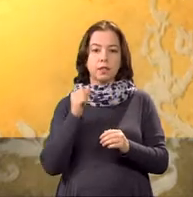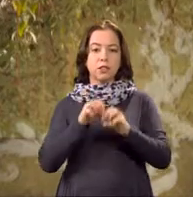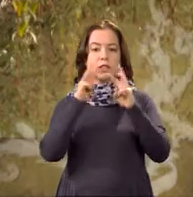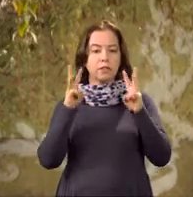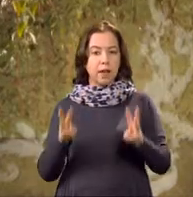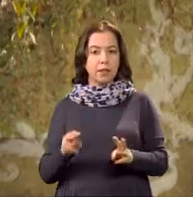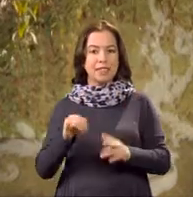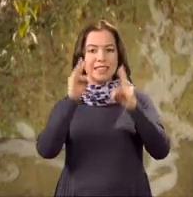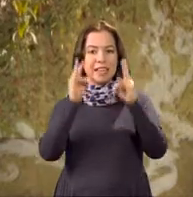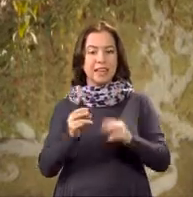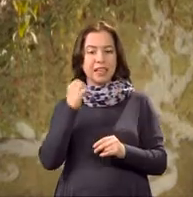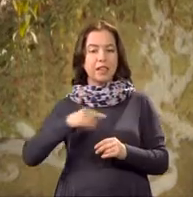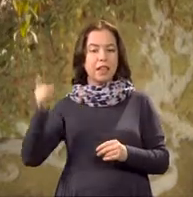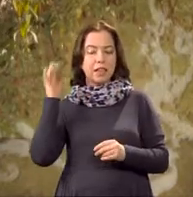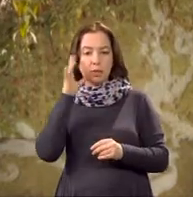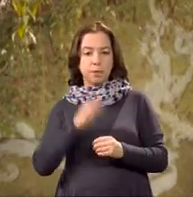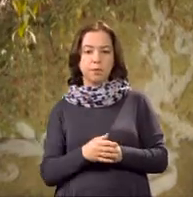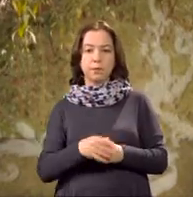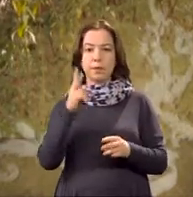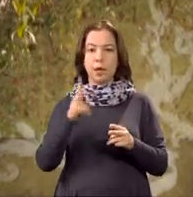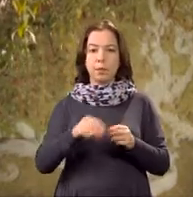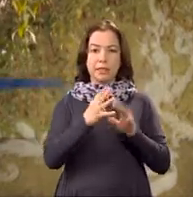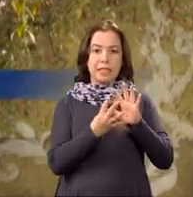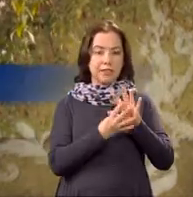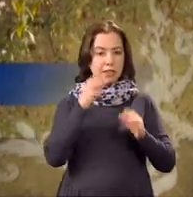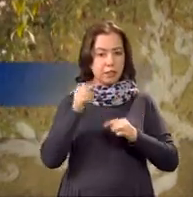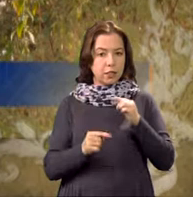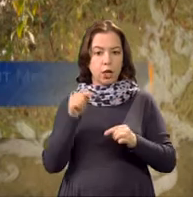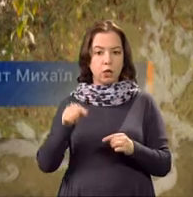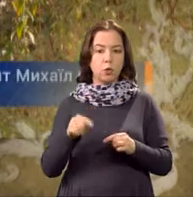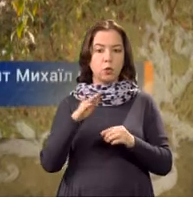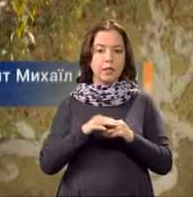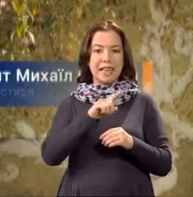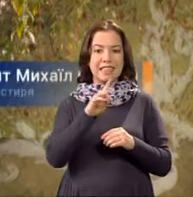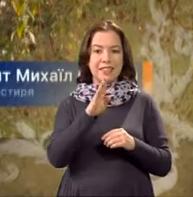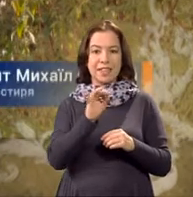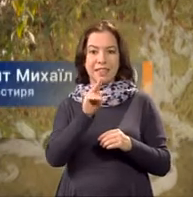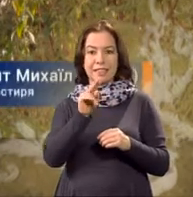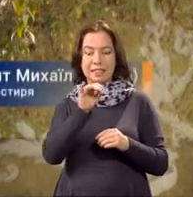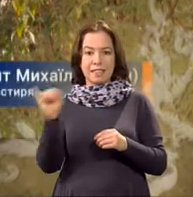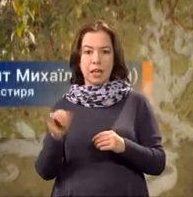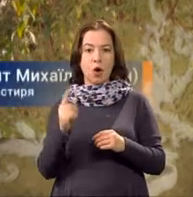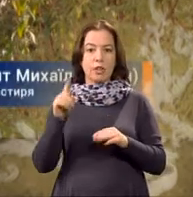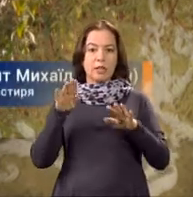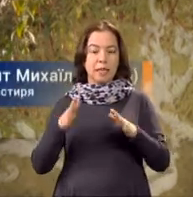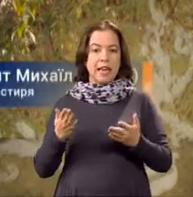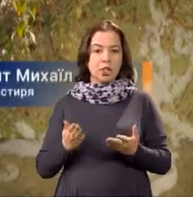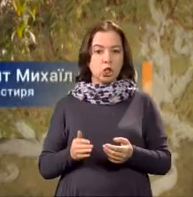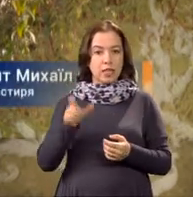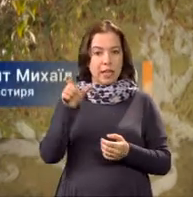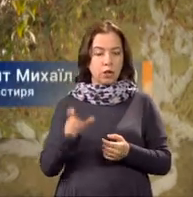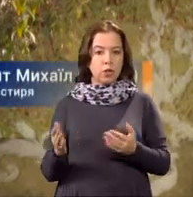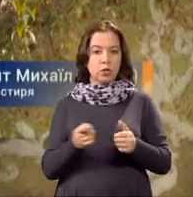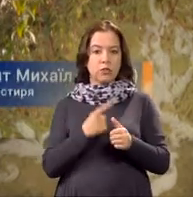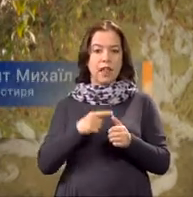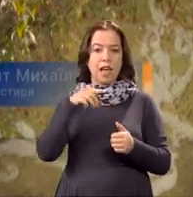віків. Наприкінці 19 століття тут, на Звіринці, одна з місцевих жительок, яку звали Феодосія Матвієнко,